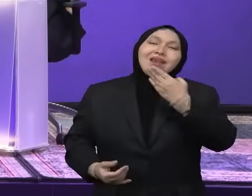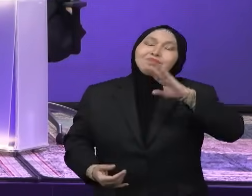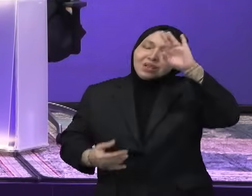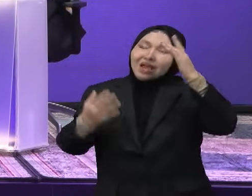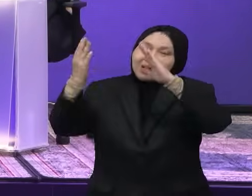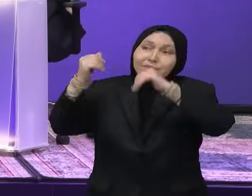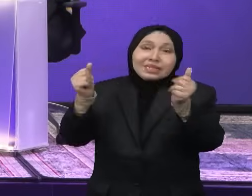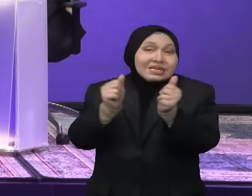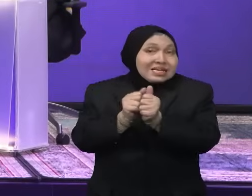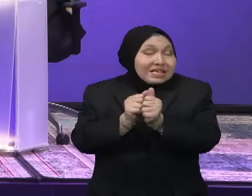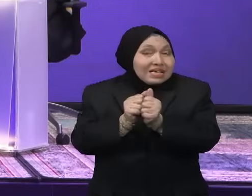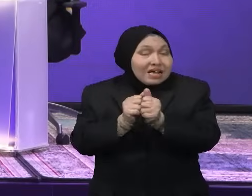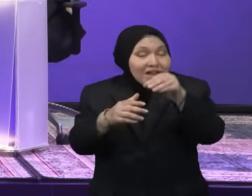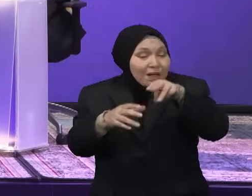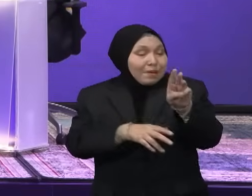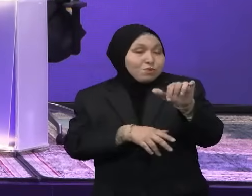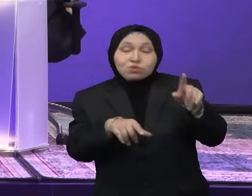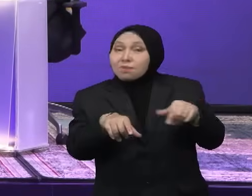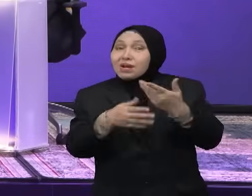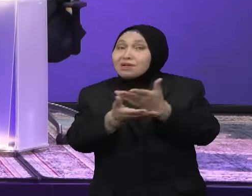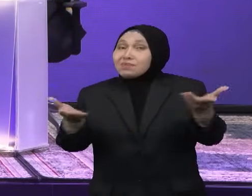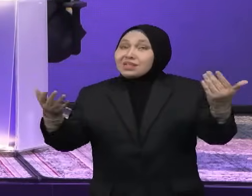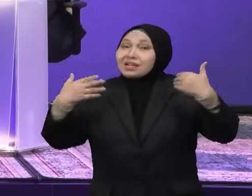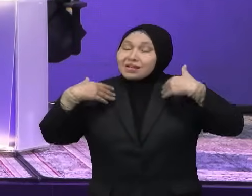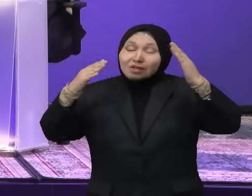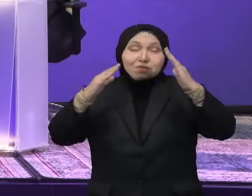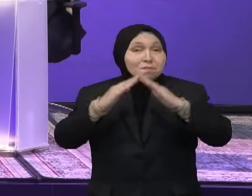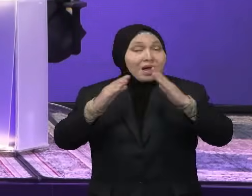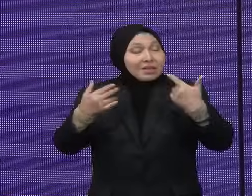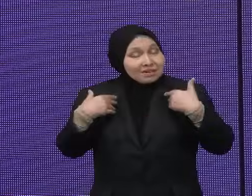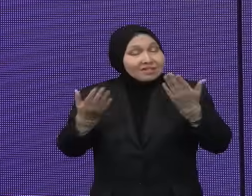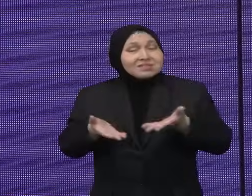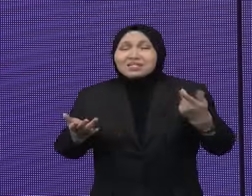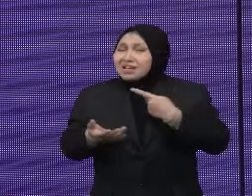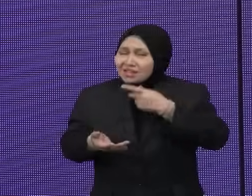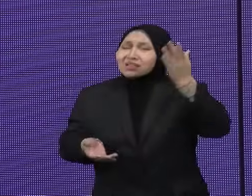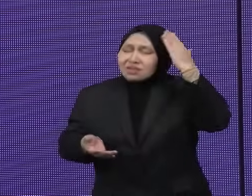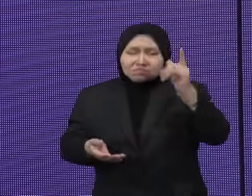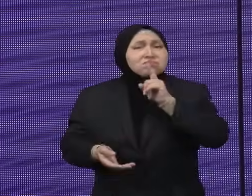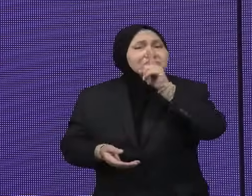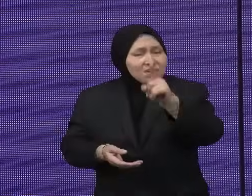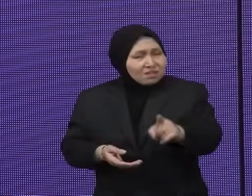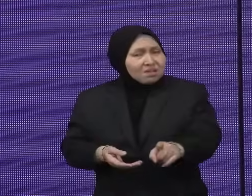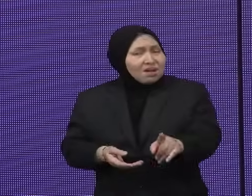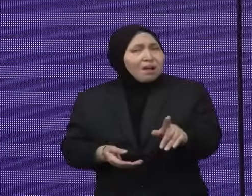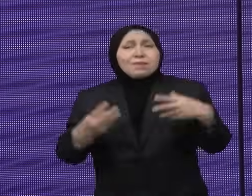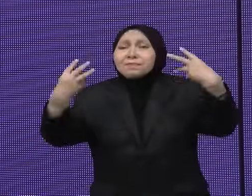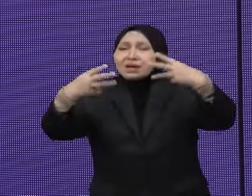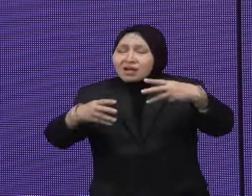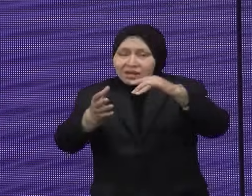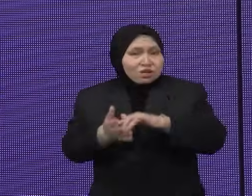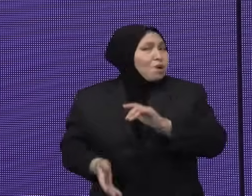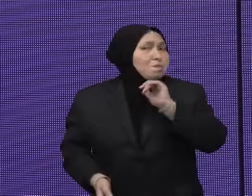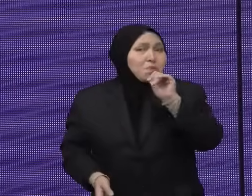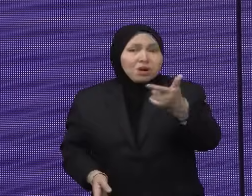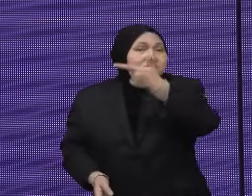dengan sesi dalam My Quran Time pada tuan-tuan yang berada di rumah, yang berada di studio, kita tahu bahawa sebenarnya qital, peperangan ini